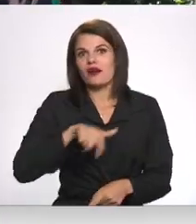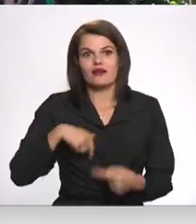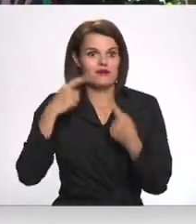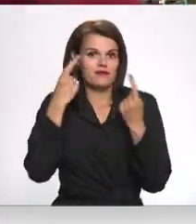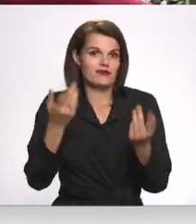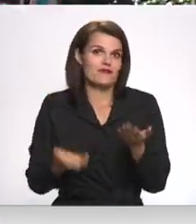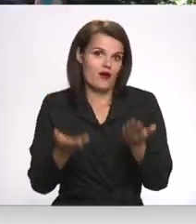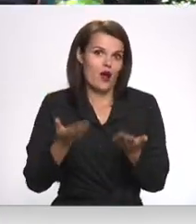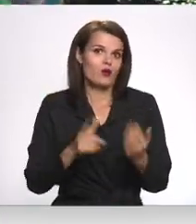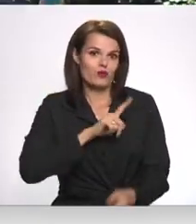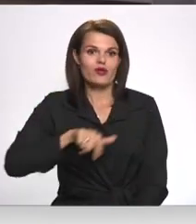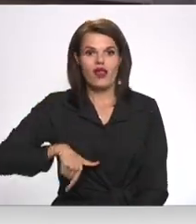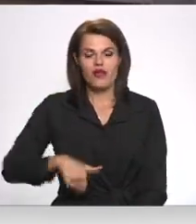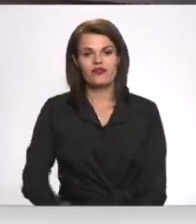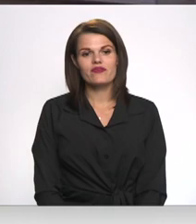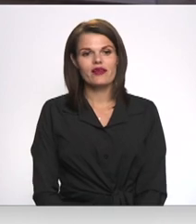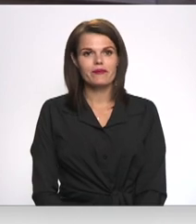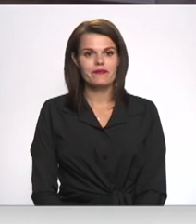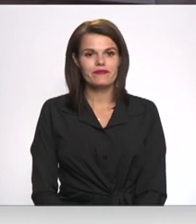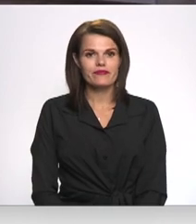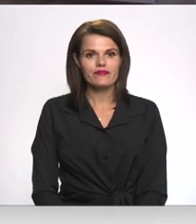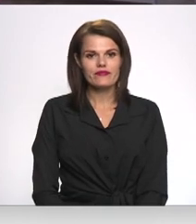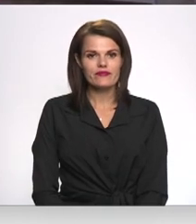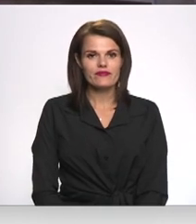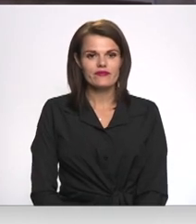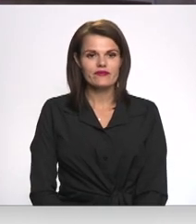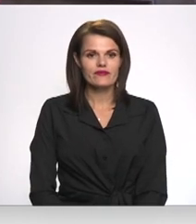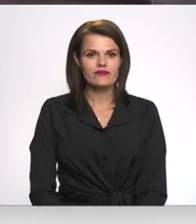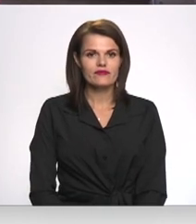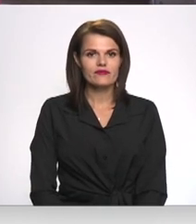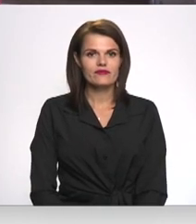Varbūt Latvijā? Varbūt arī. Laura Vonda, Ivans Milovs, Latvijas televīzija.